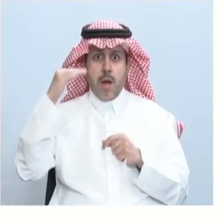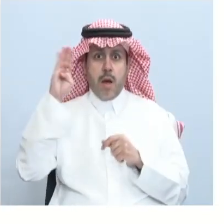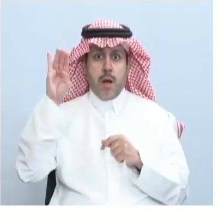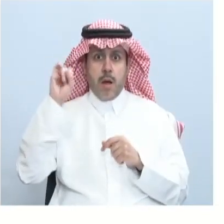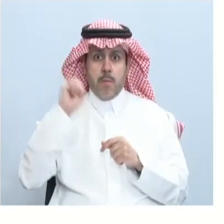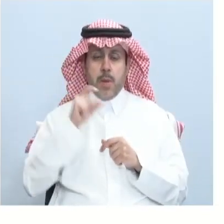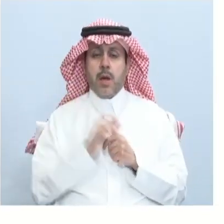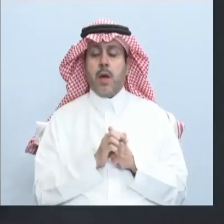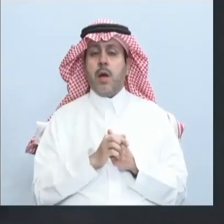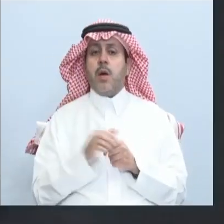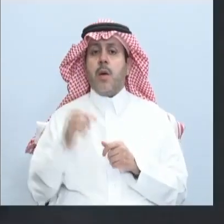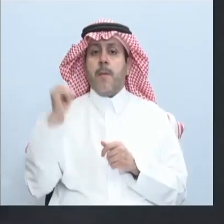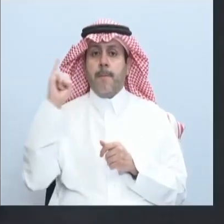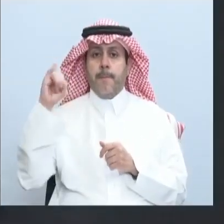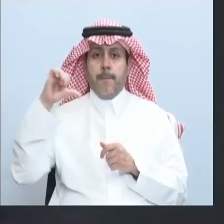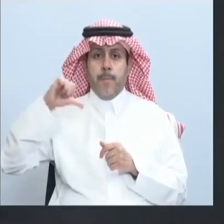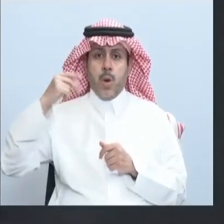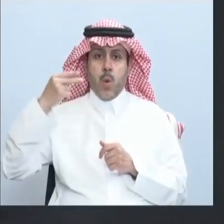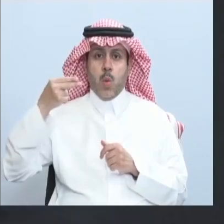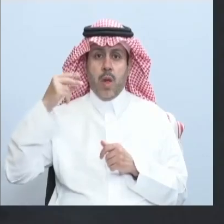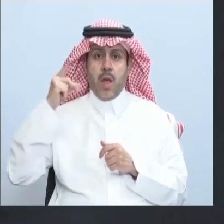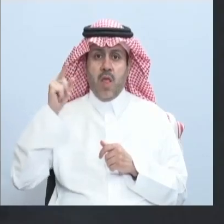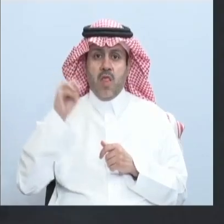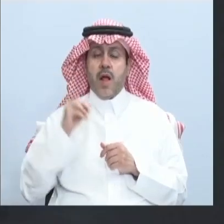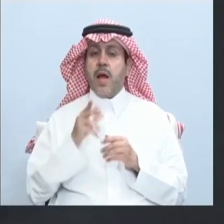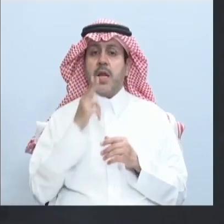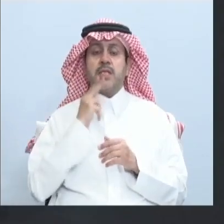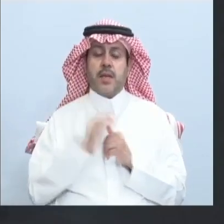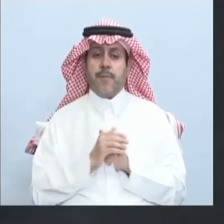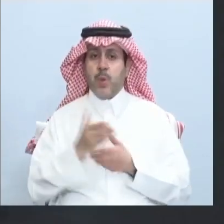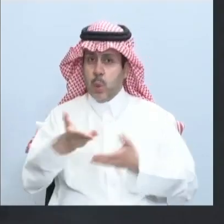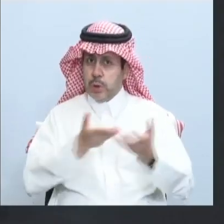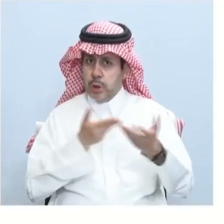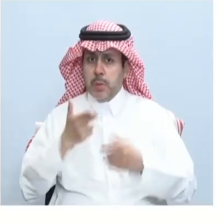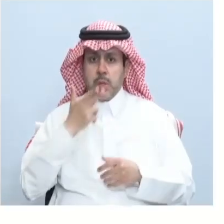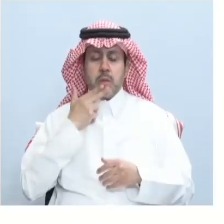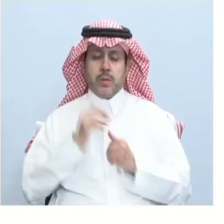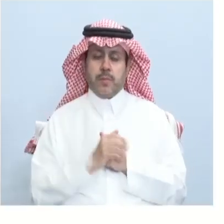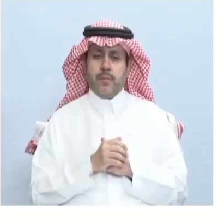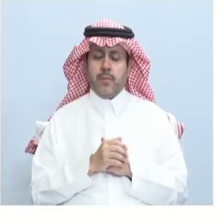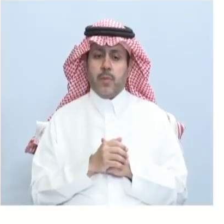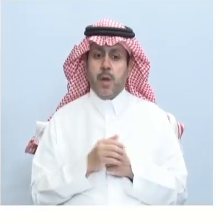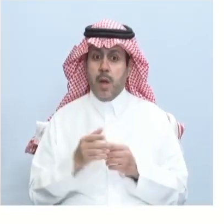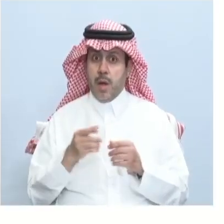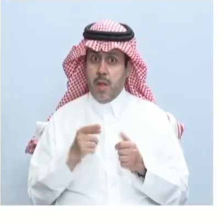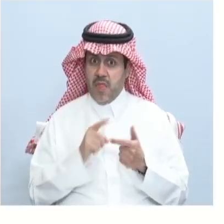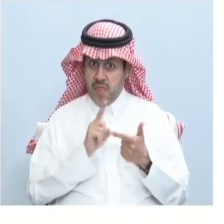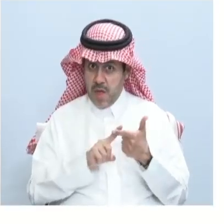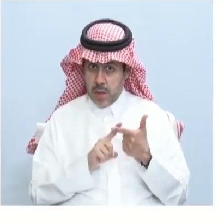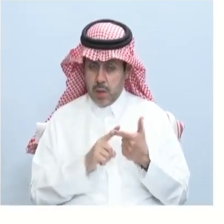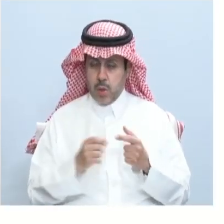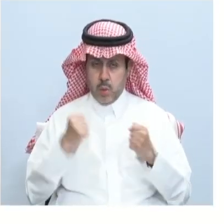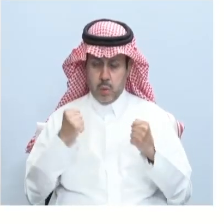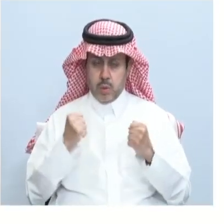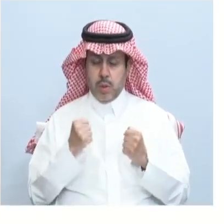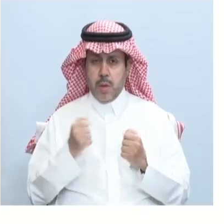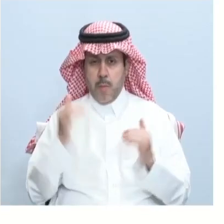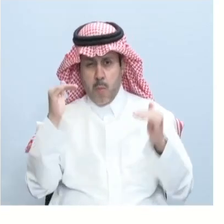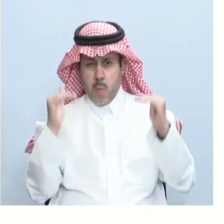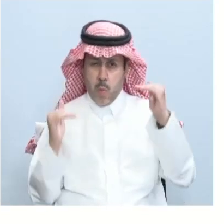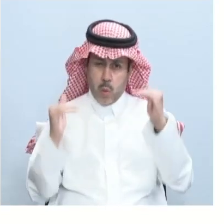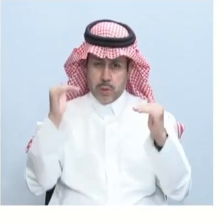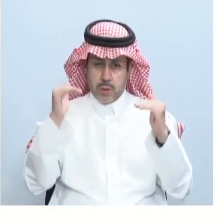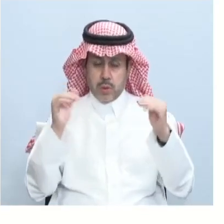وجادلهم بالتي هي احسن ايضا والقدره على موازنه الامور هذا الامر الثاني فيما يتطلب